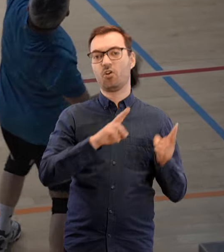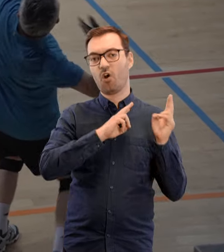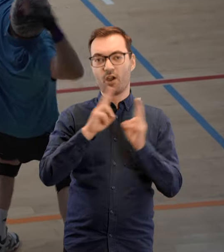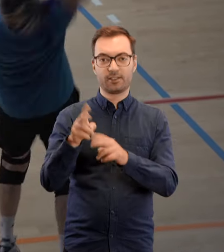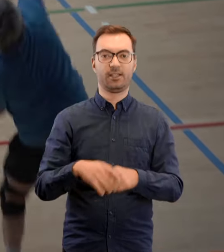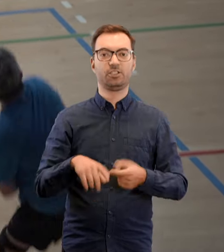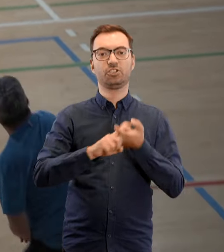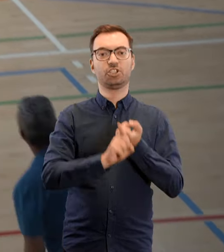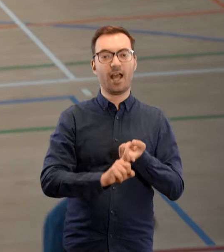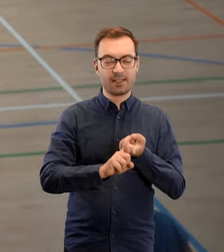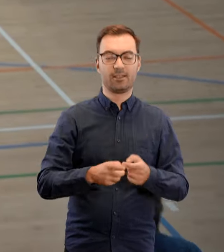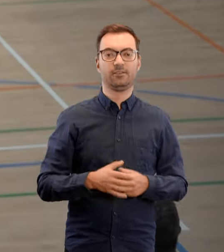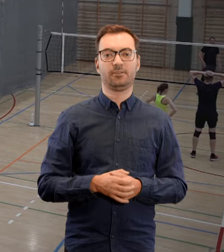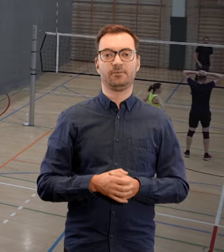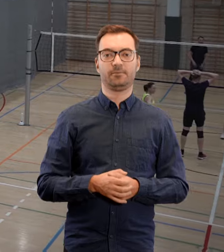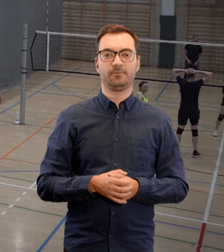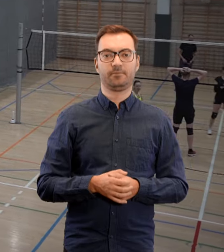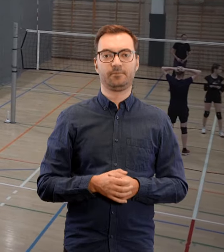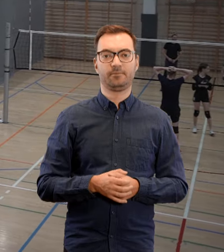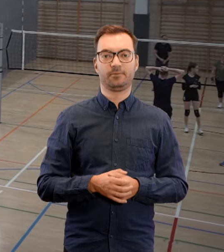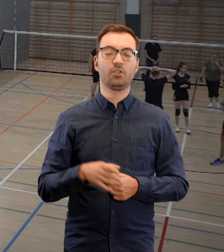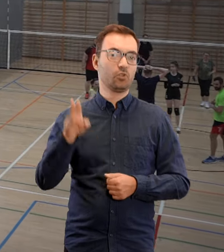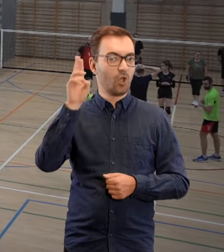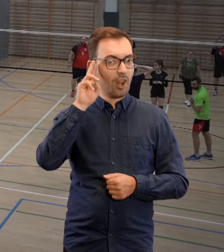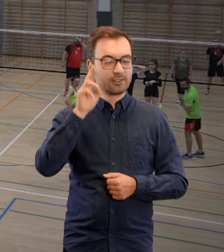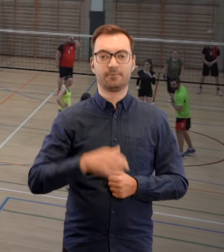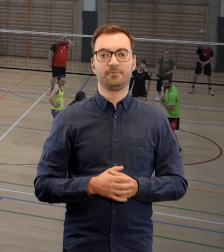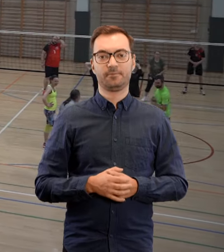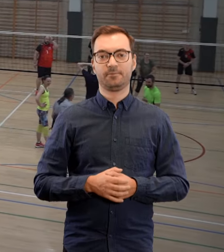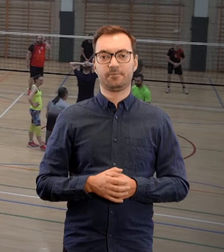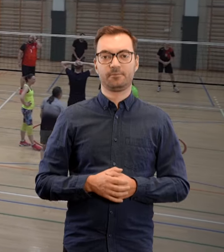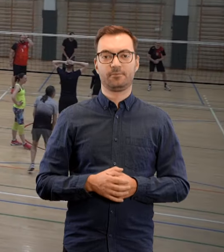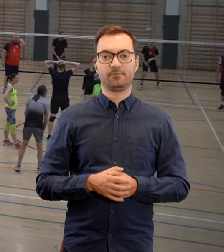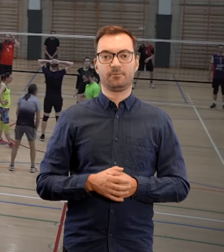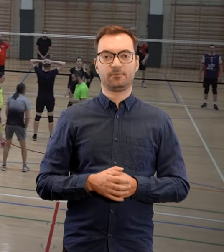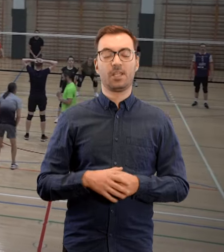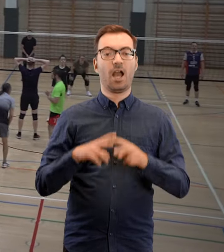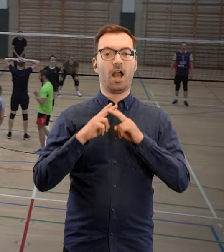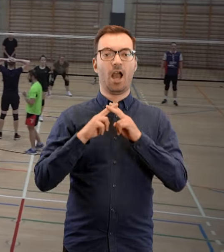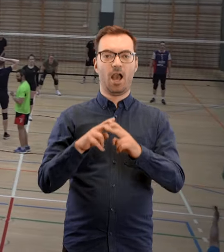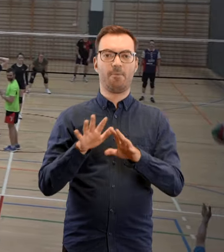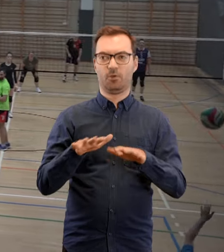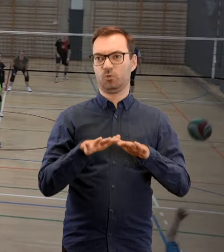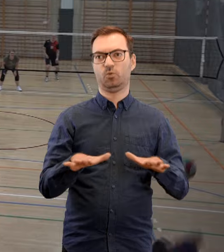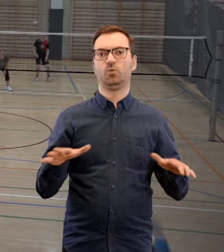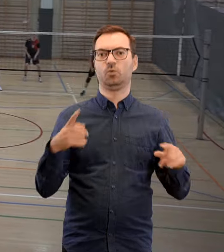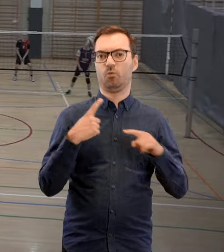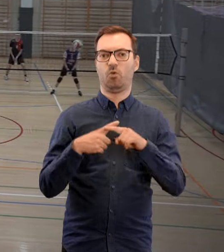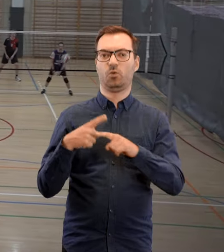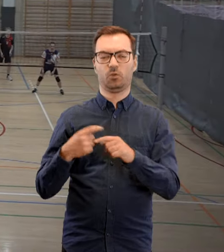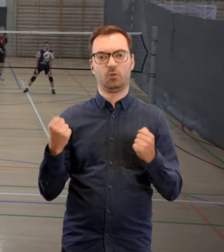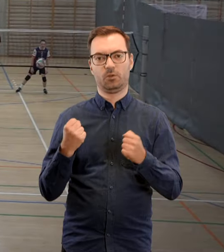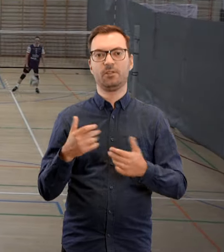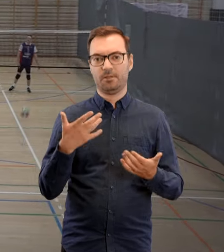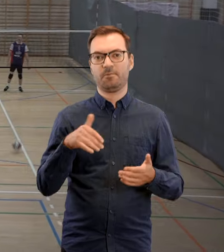komunikacyjne, szatnie, no i przede wszystkim toalety. Hala posiada wiele atutów i te atuty bardzo mocno